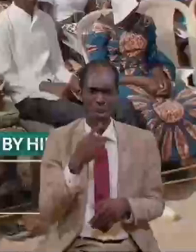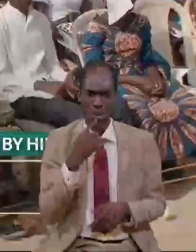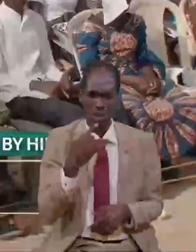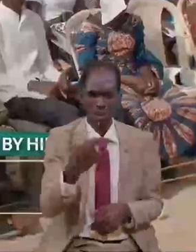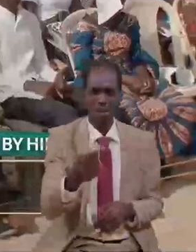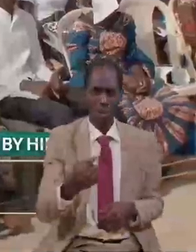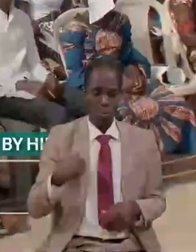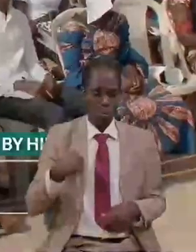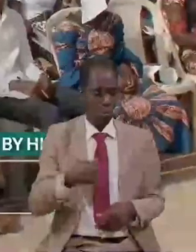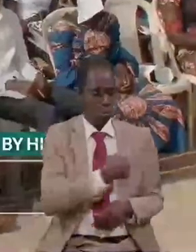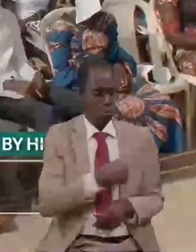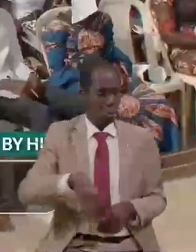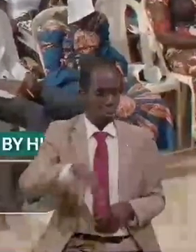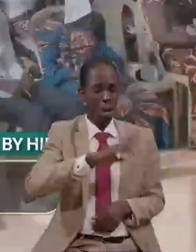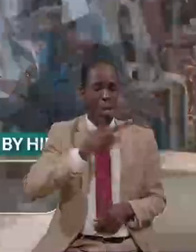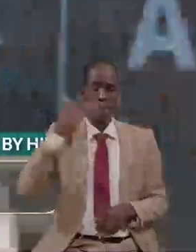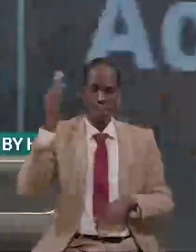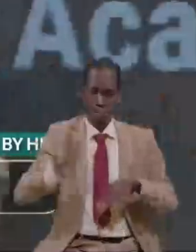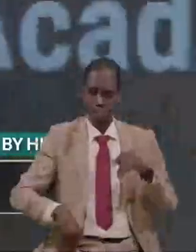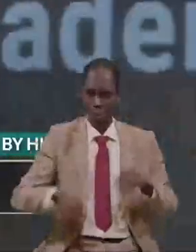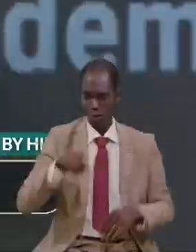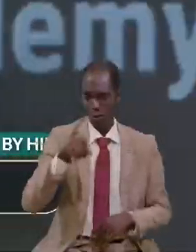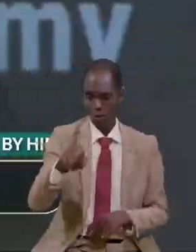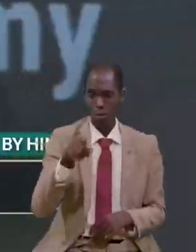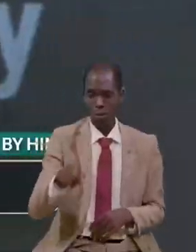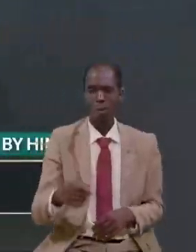Tout le monde dit, nous sommes meilleurs que toi.